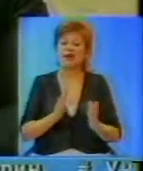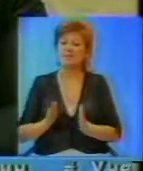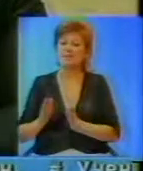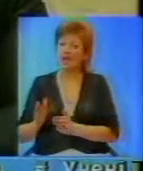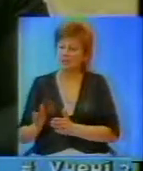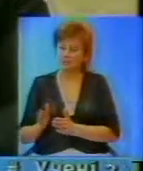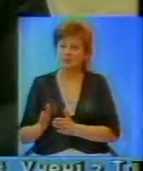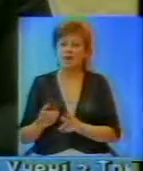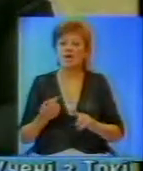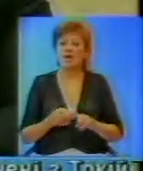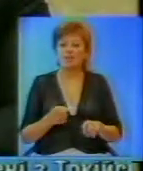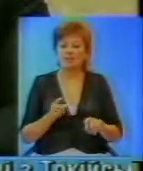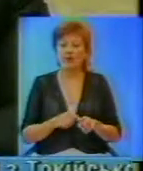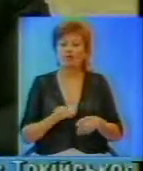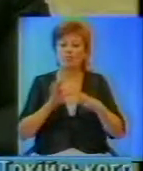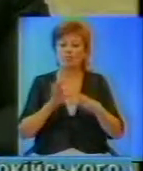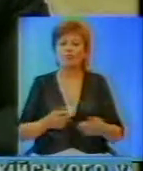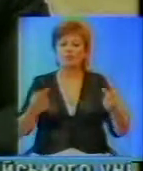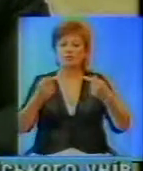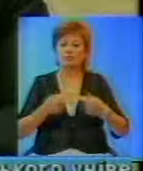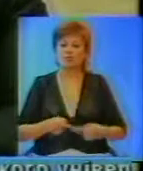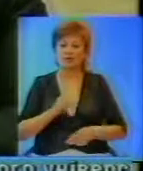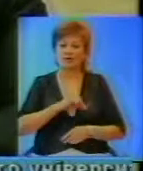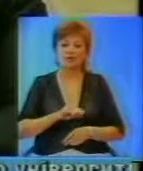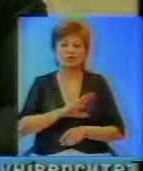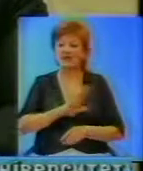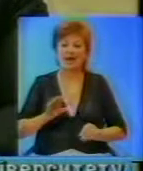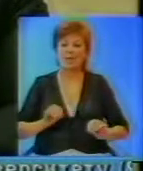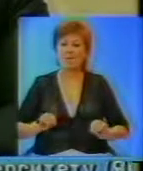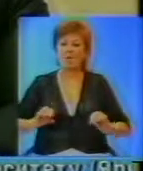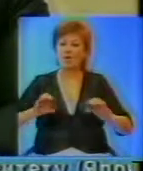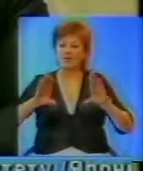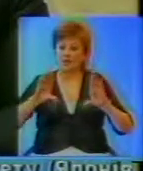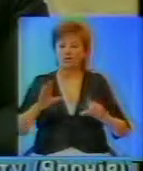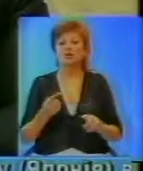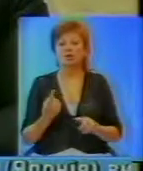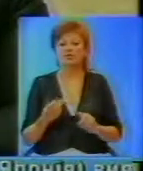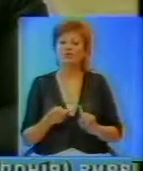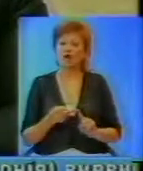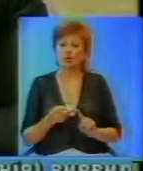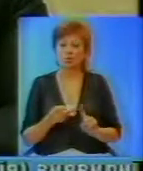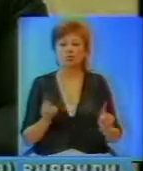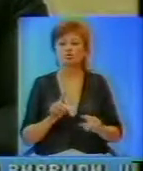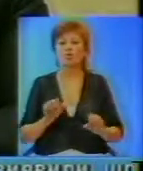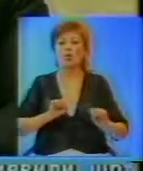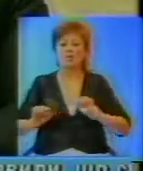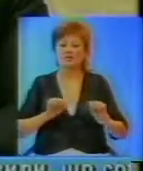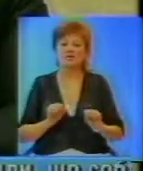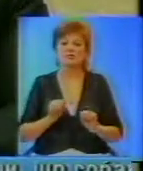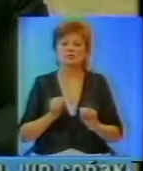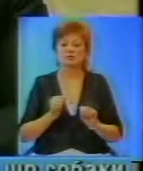для цього проводиться определена робота по непідняттю їх. І друге, що правительство